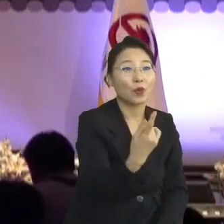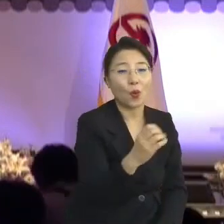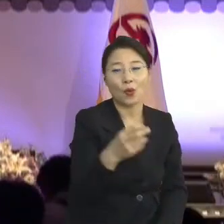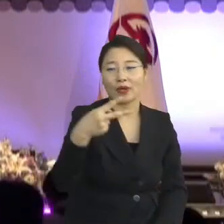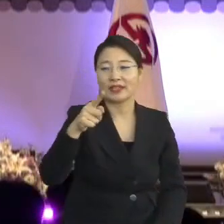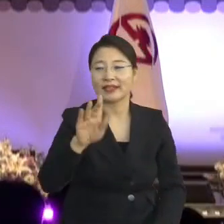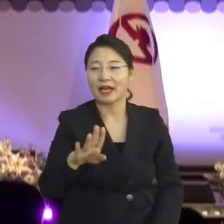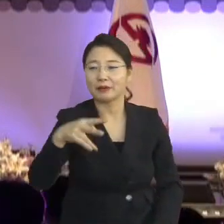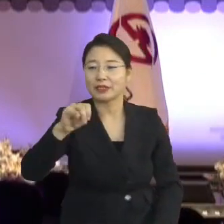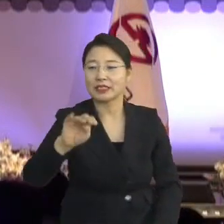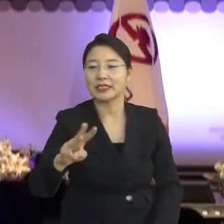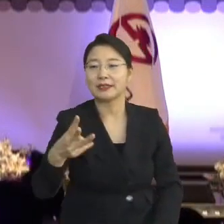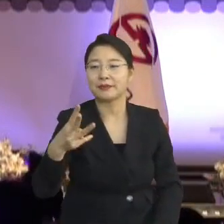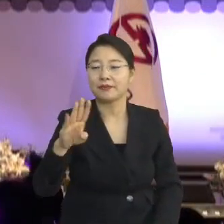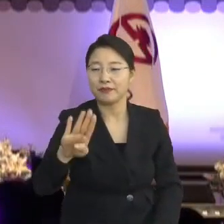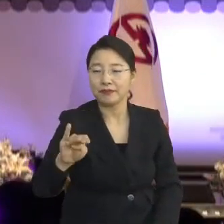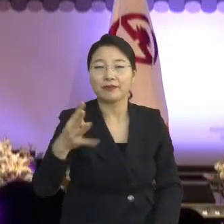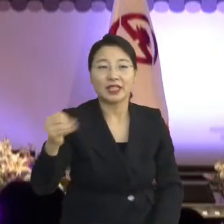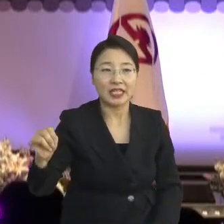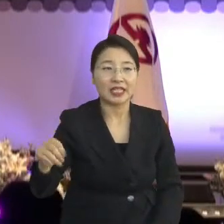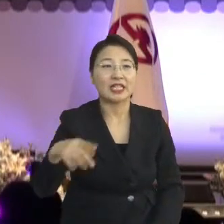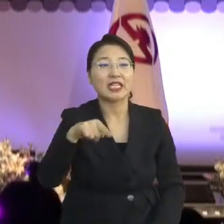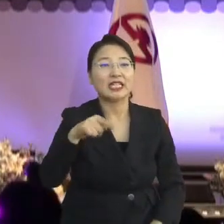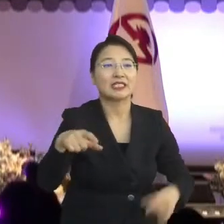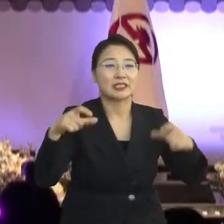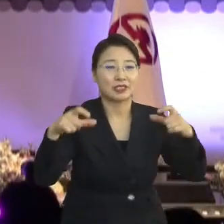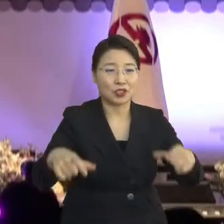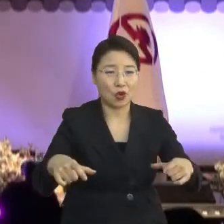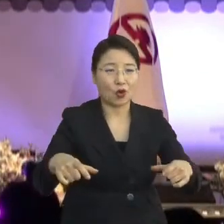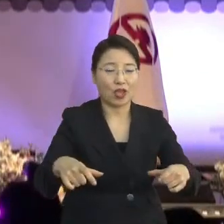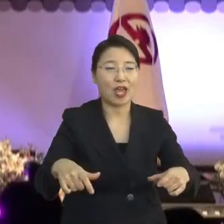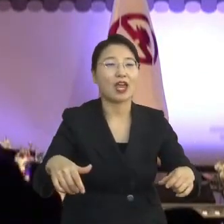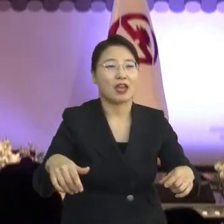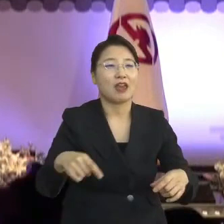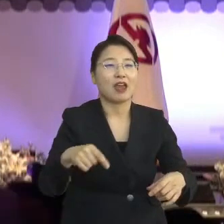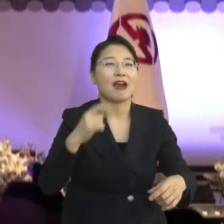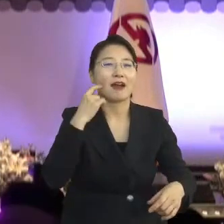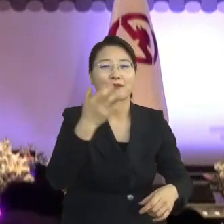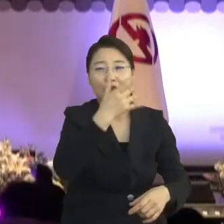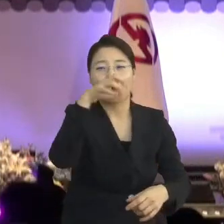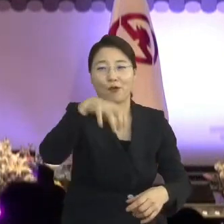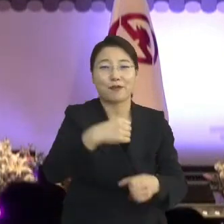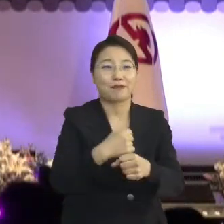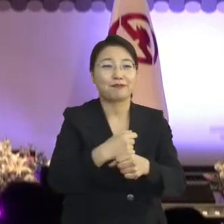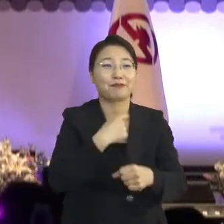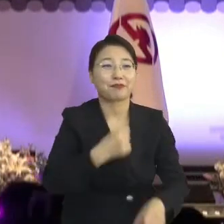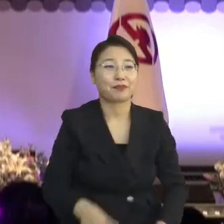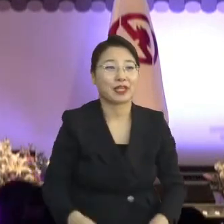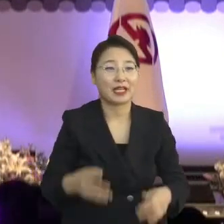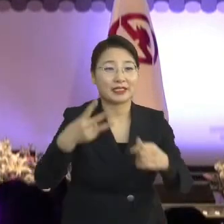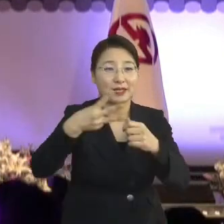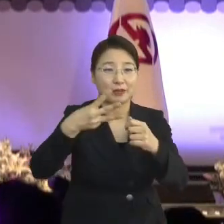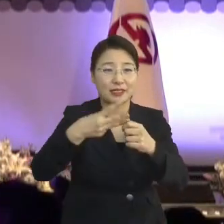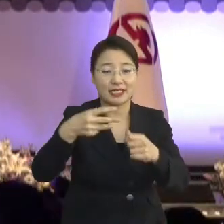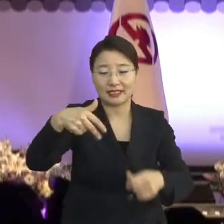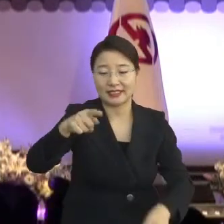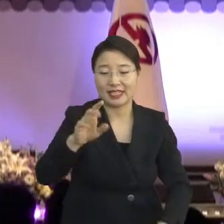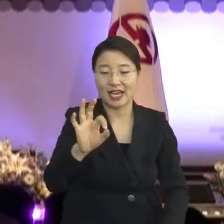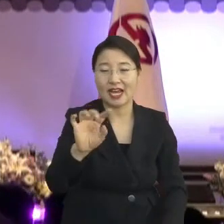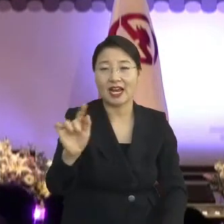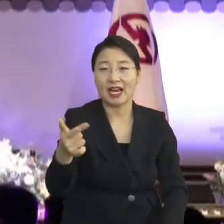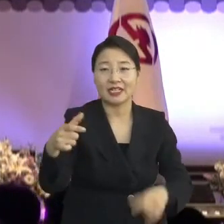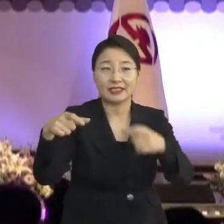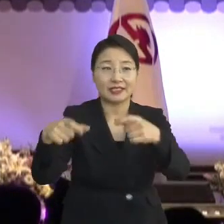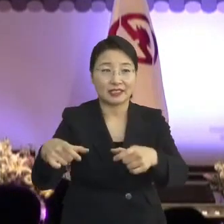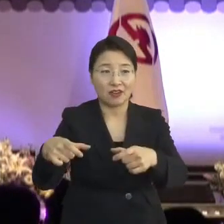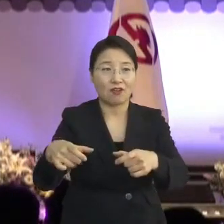문화의 중심지가 되도록 하겠습니다. 다음은 제3권역 장안 지역입니다.